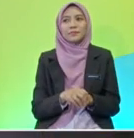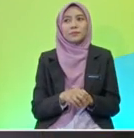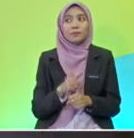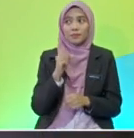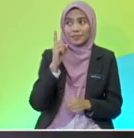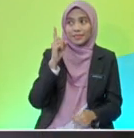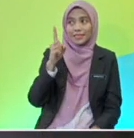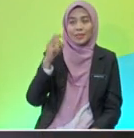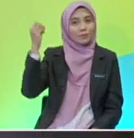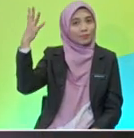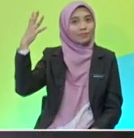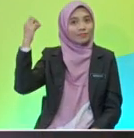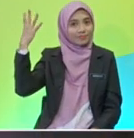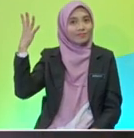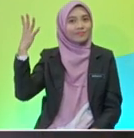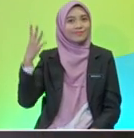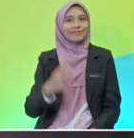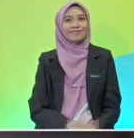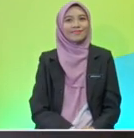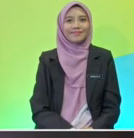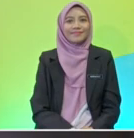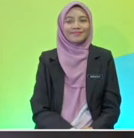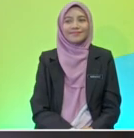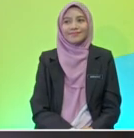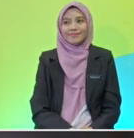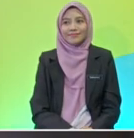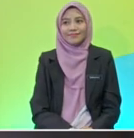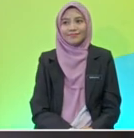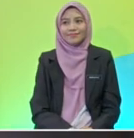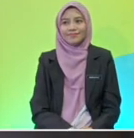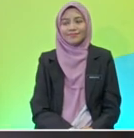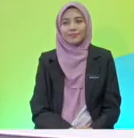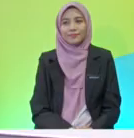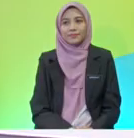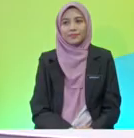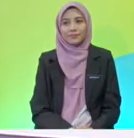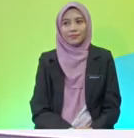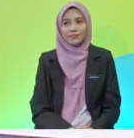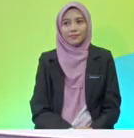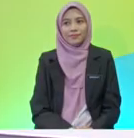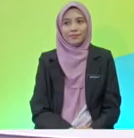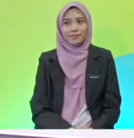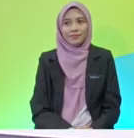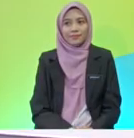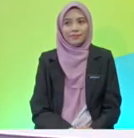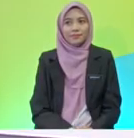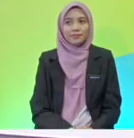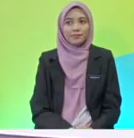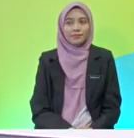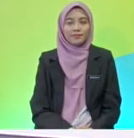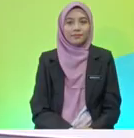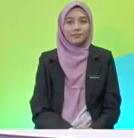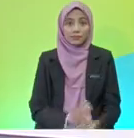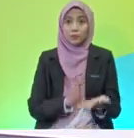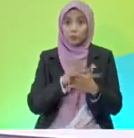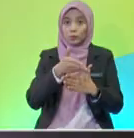satu bintang untuk ahli Oke mana Adli mana Asli baik jago kita